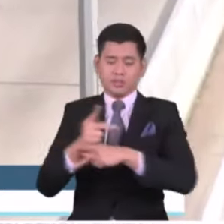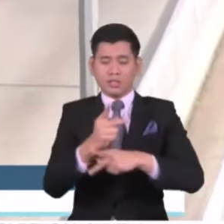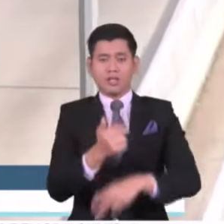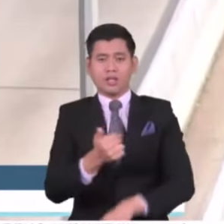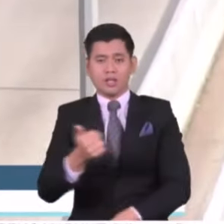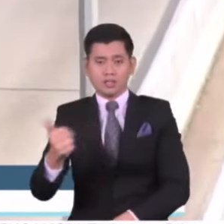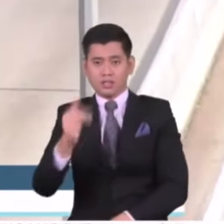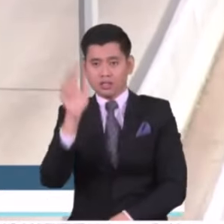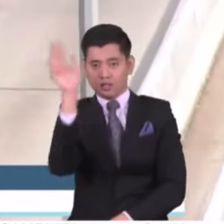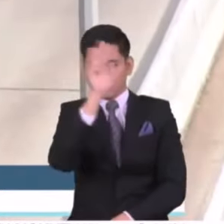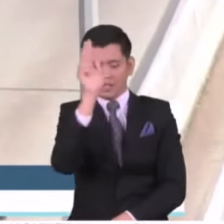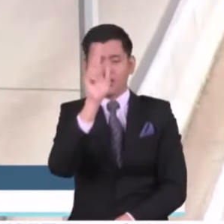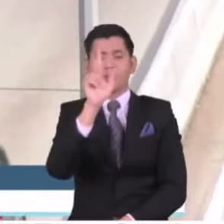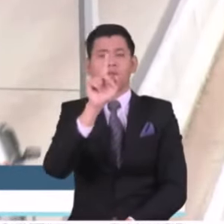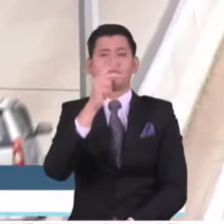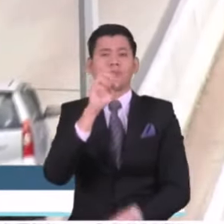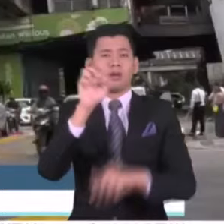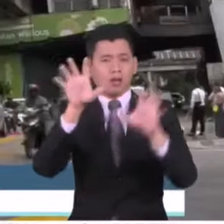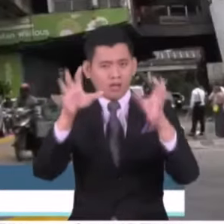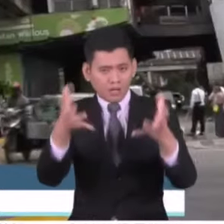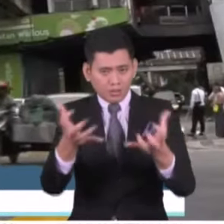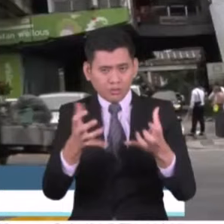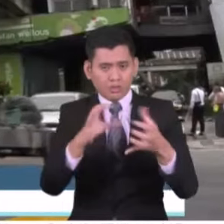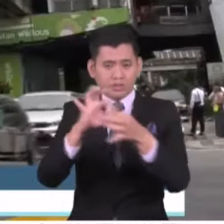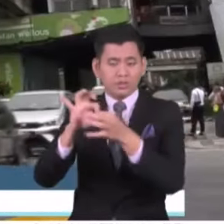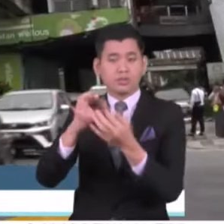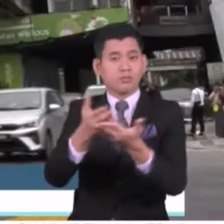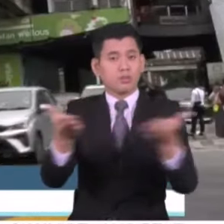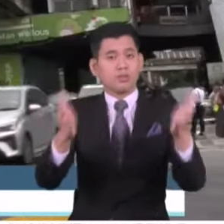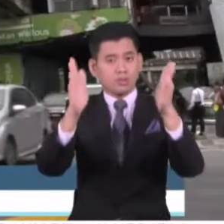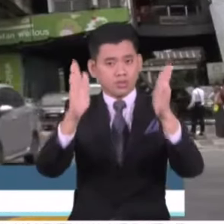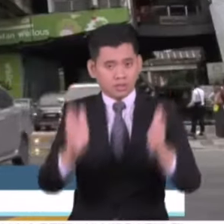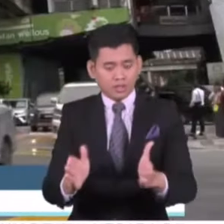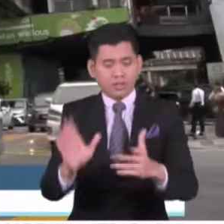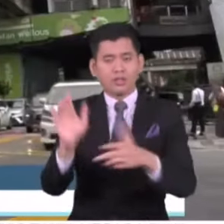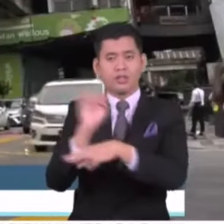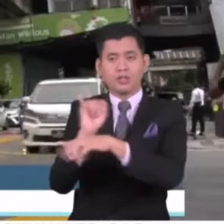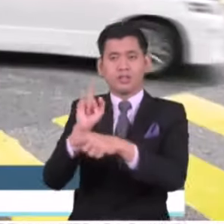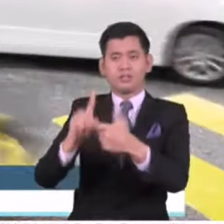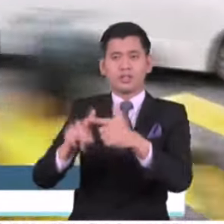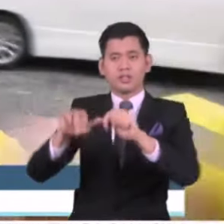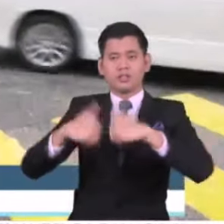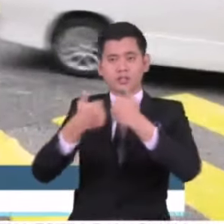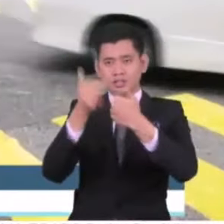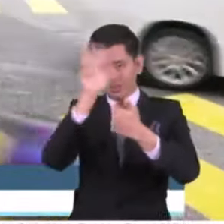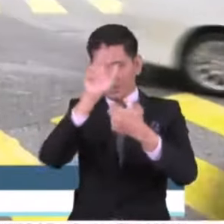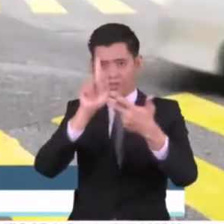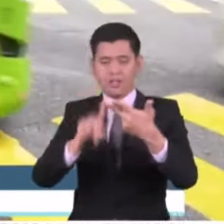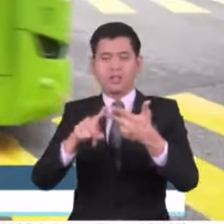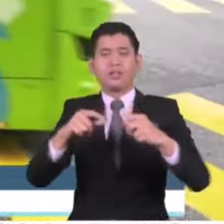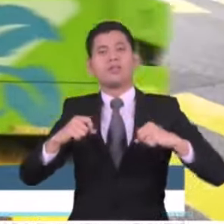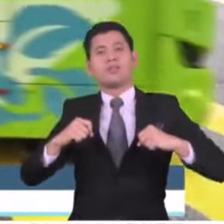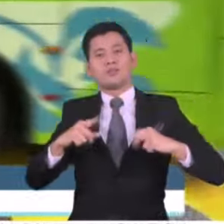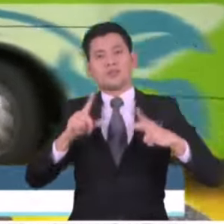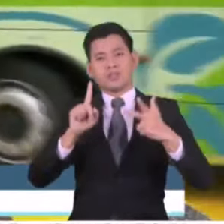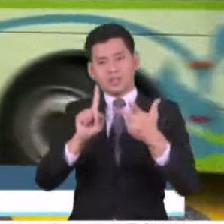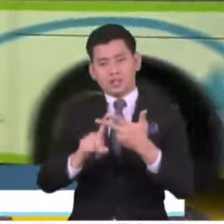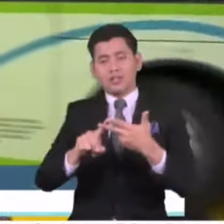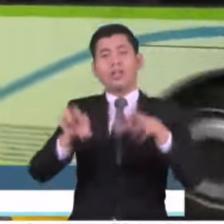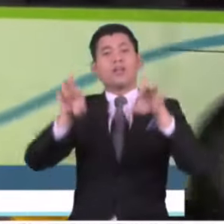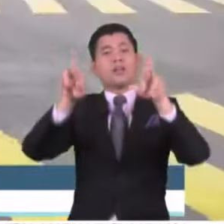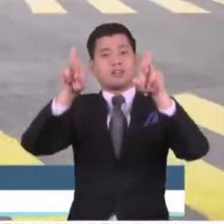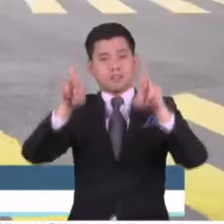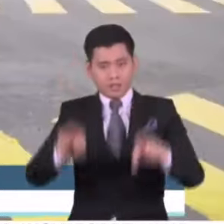awam memerlukan kerjasama semua pihak merangkumi pemain industri, agensi kerajaan, sektor swasta dan